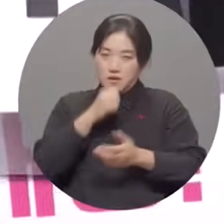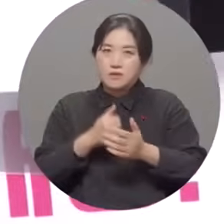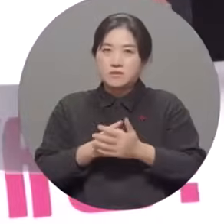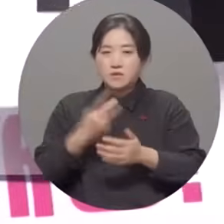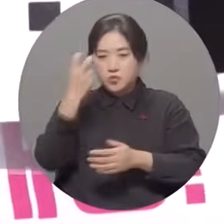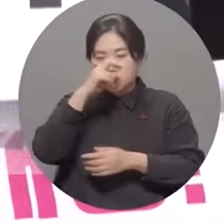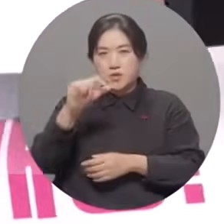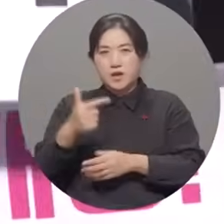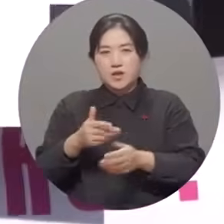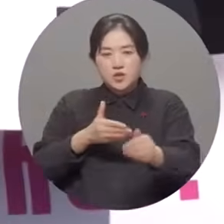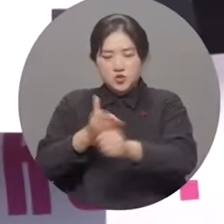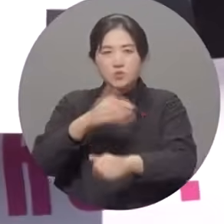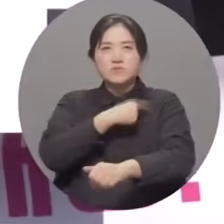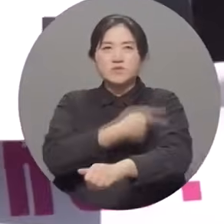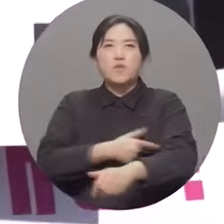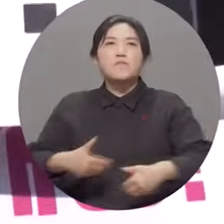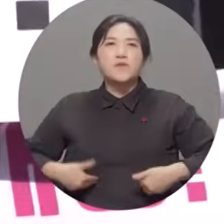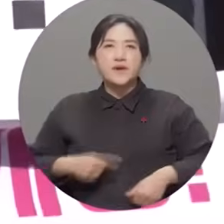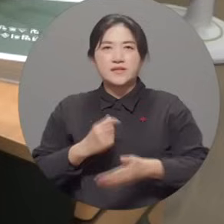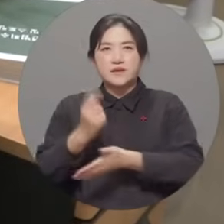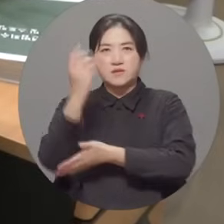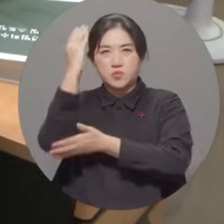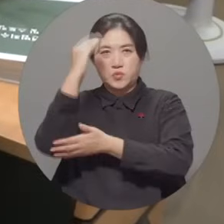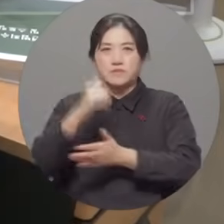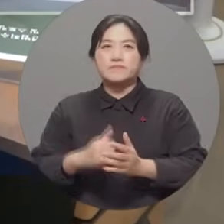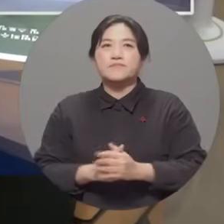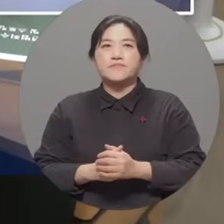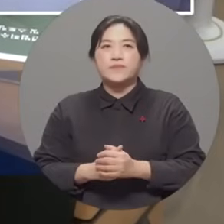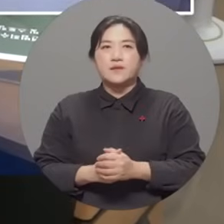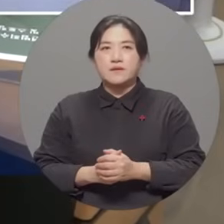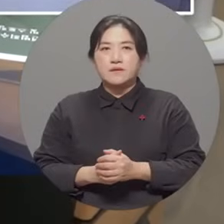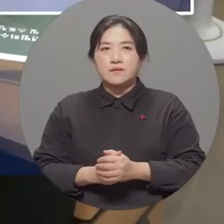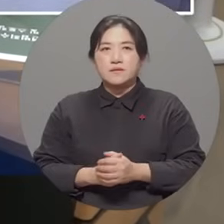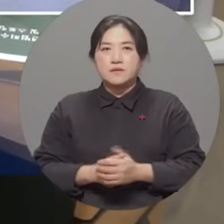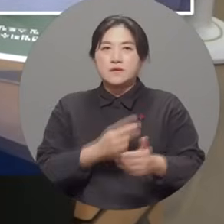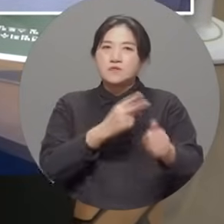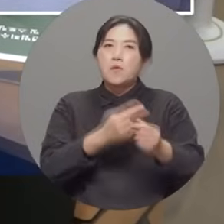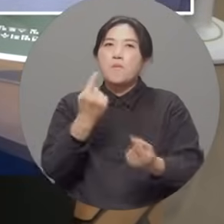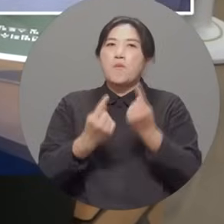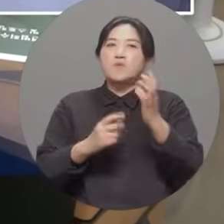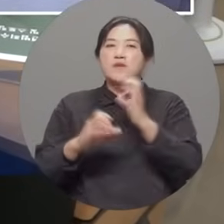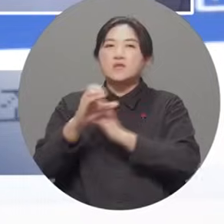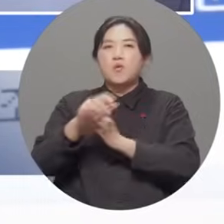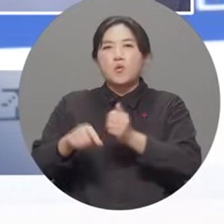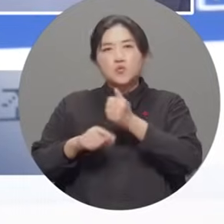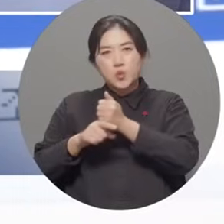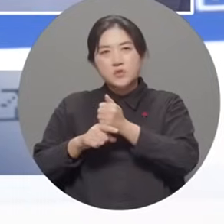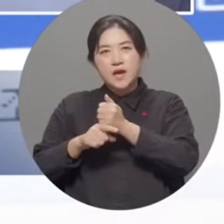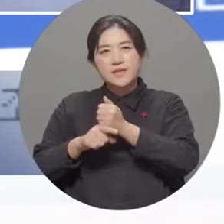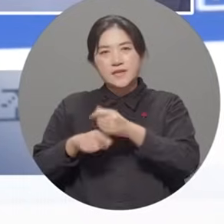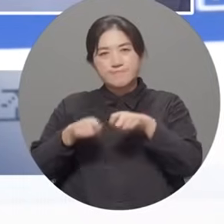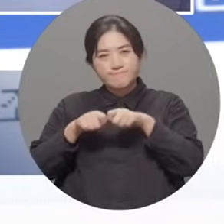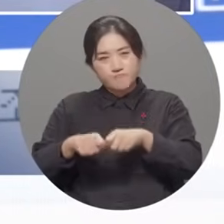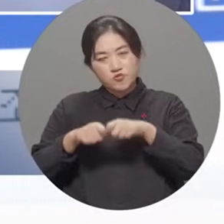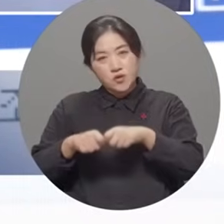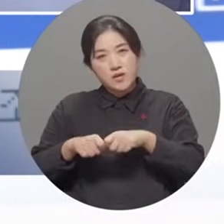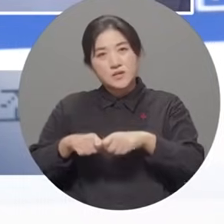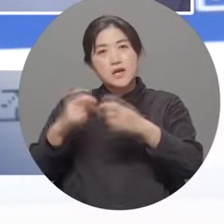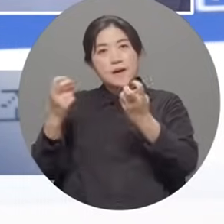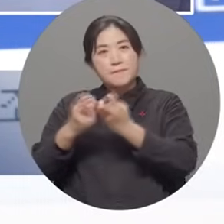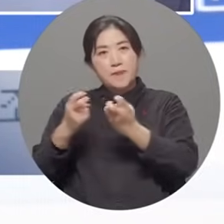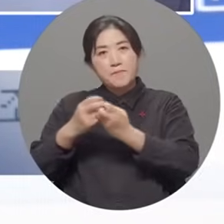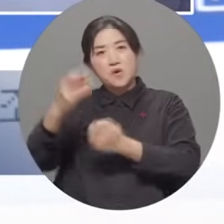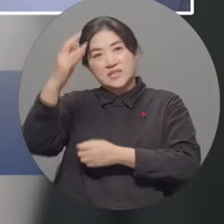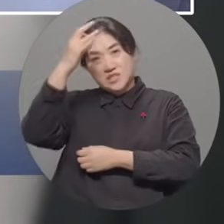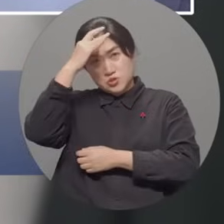조사관의 전문성이 필요하다고 강조했습니다. 최소한 선생님들보다는 훨씬 조사나 수사의 어떤